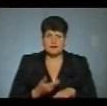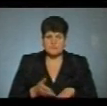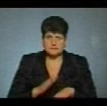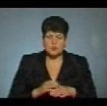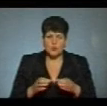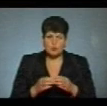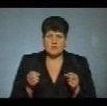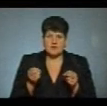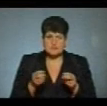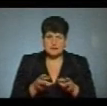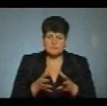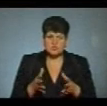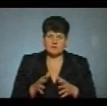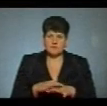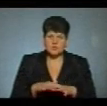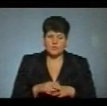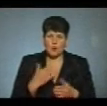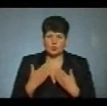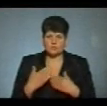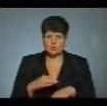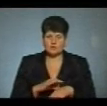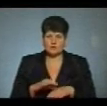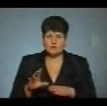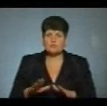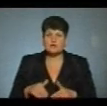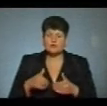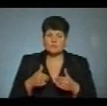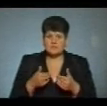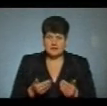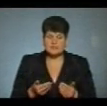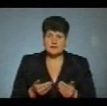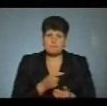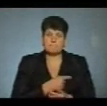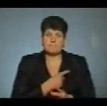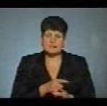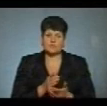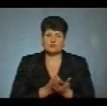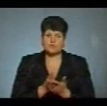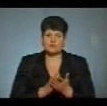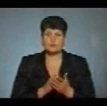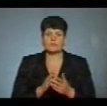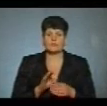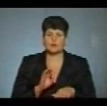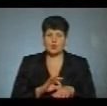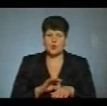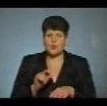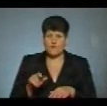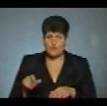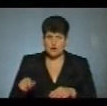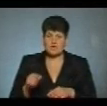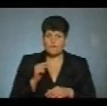масовості контактують з хворими. Тому, згідно рекомендації, медики, які обслуговують коронавірусних хворих, вони